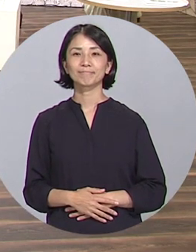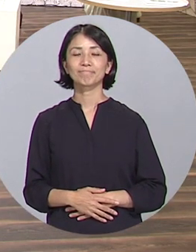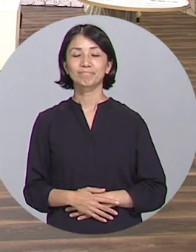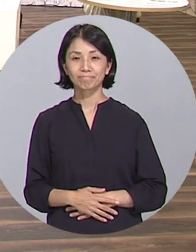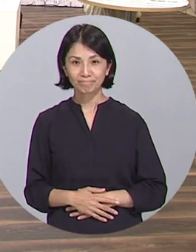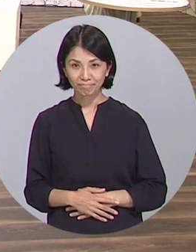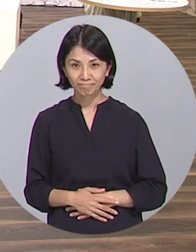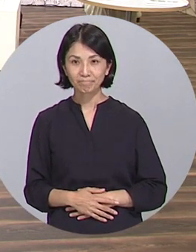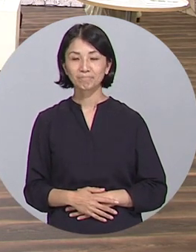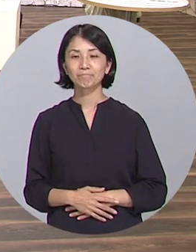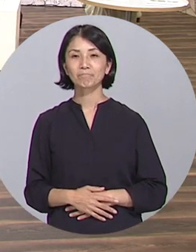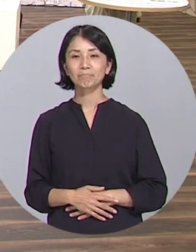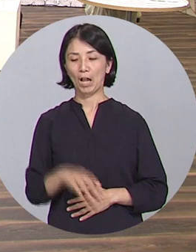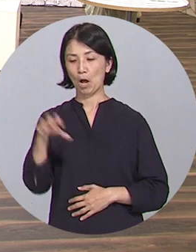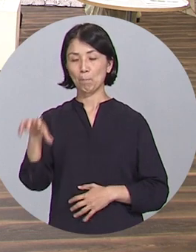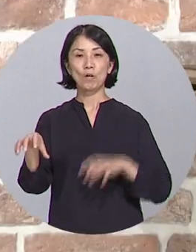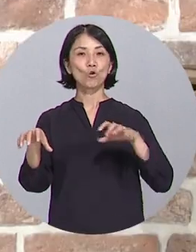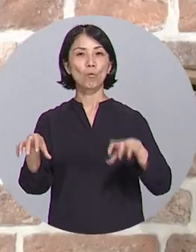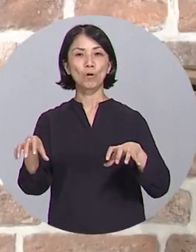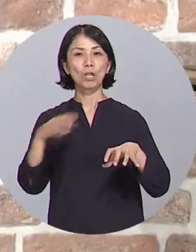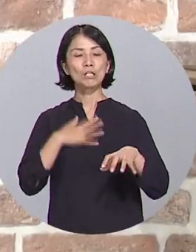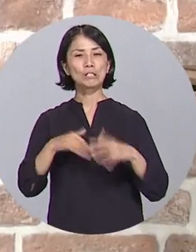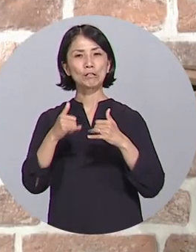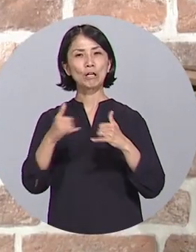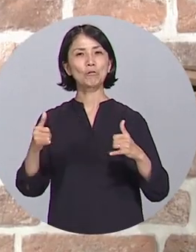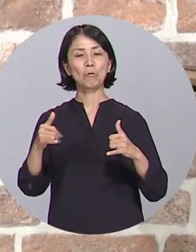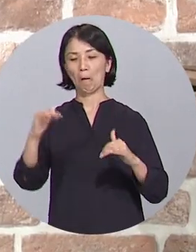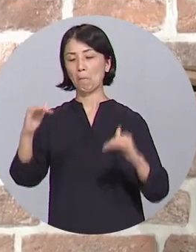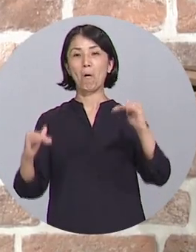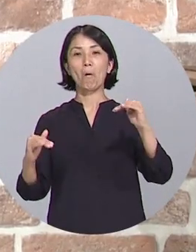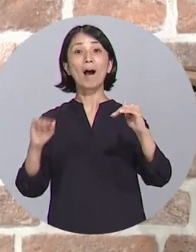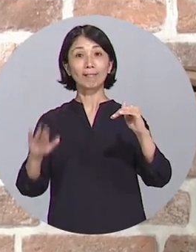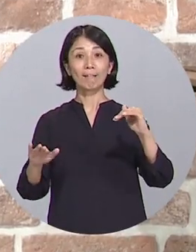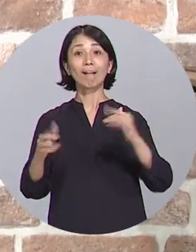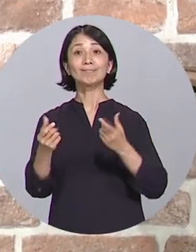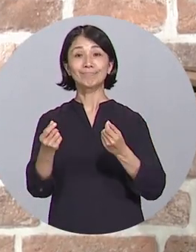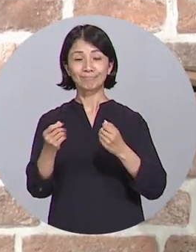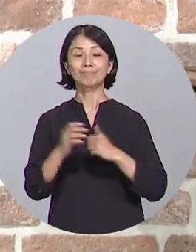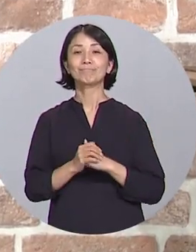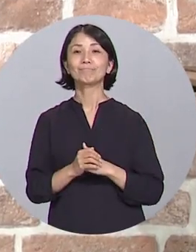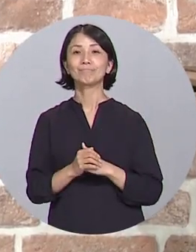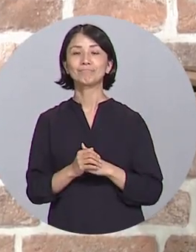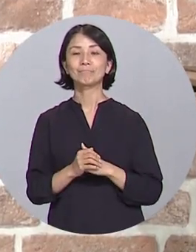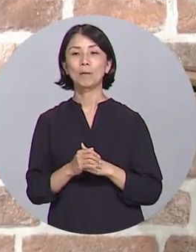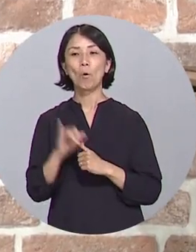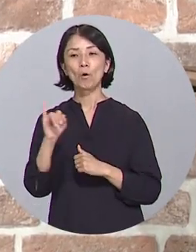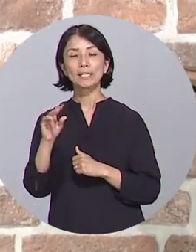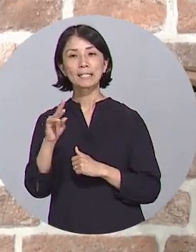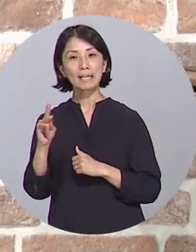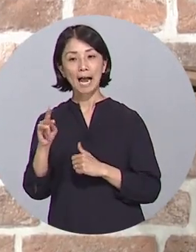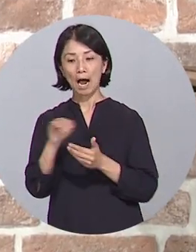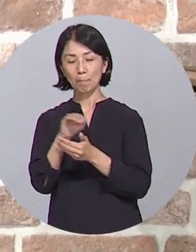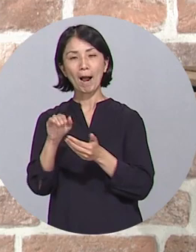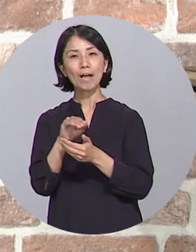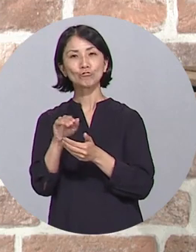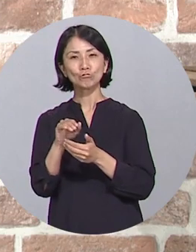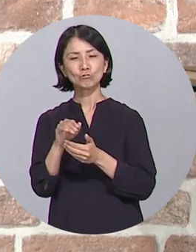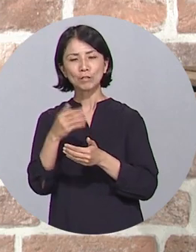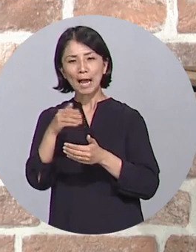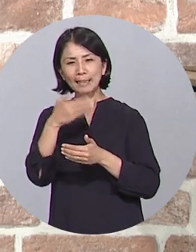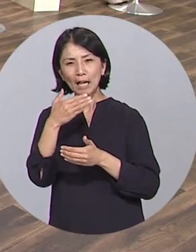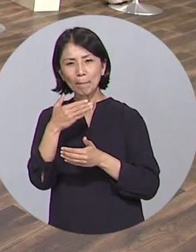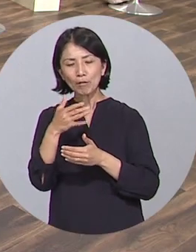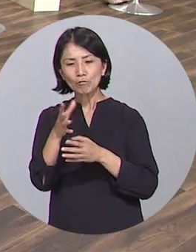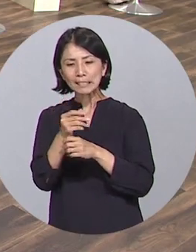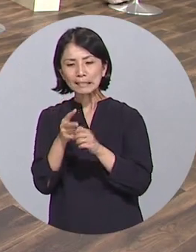あの聞くエリアによってね、はい、知ってる人と知らない人がいらっしゃいましたけど、あの伊賀まんじゅうのところで言ってましたけど、日持ちしない